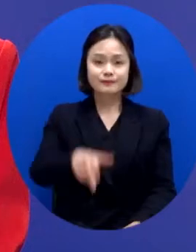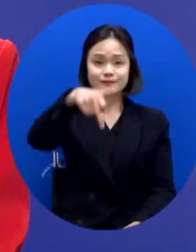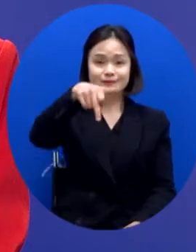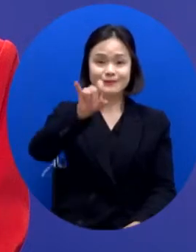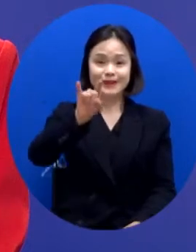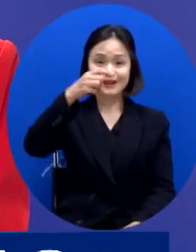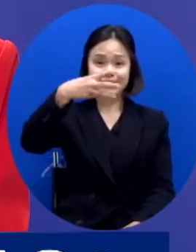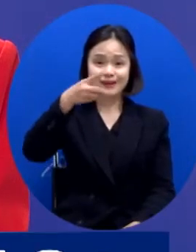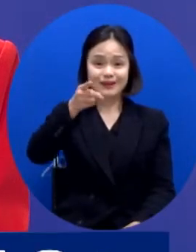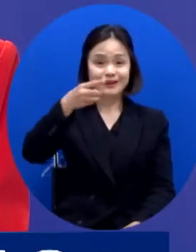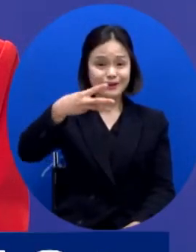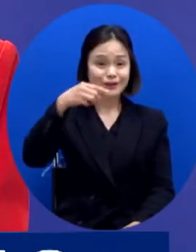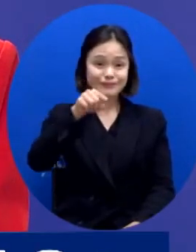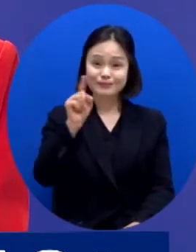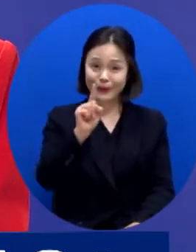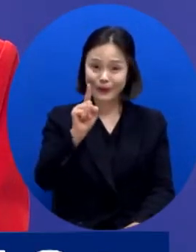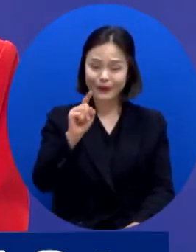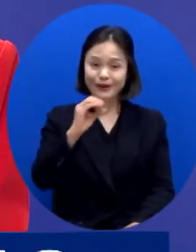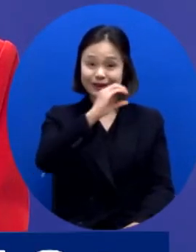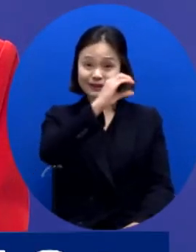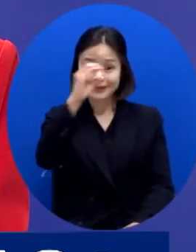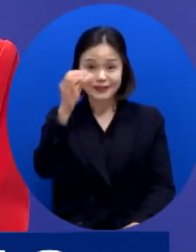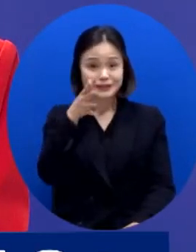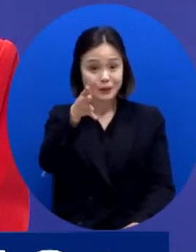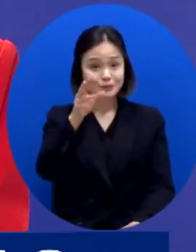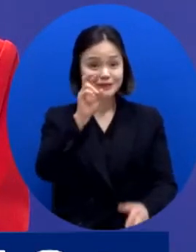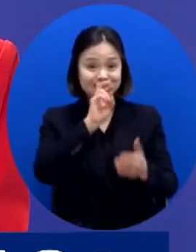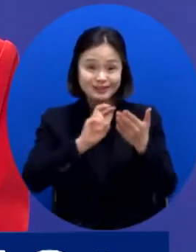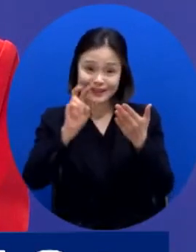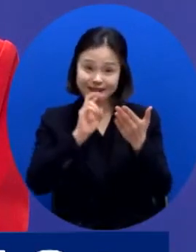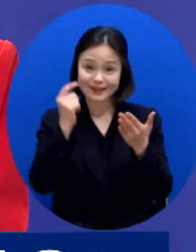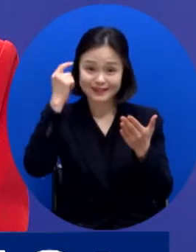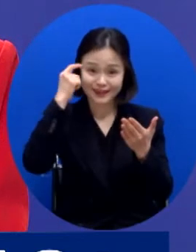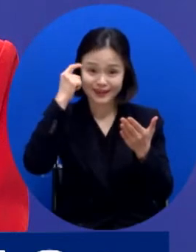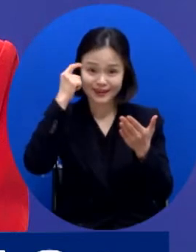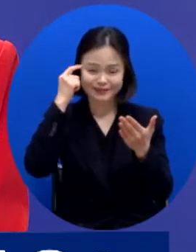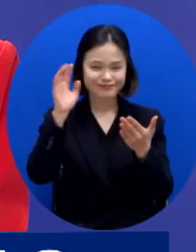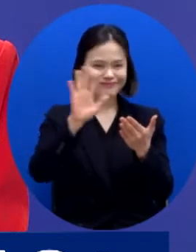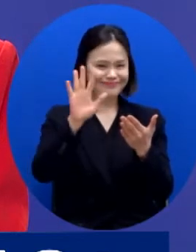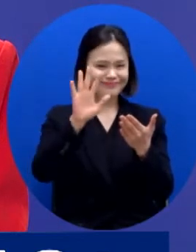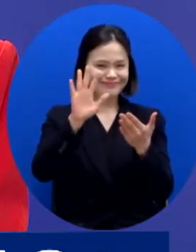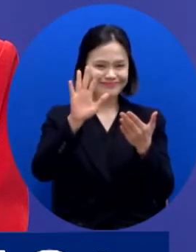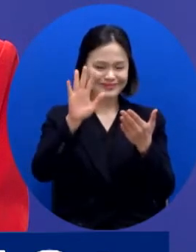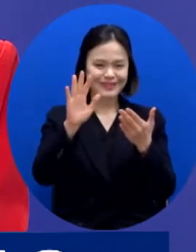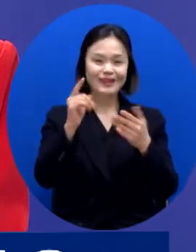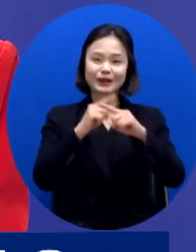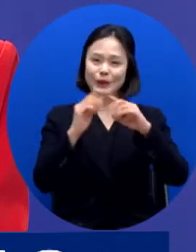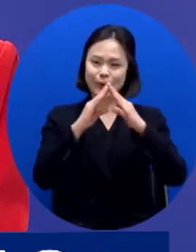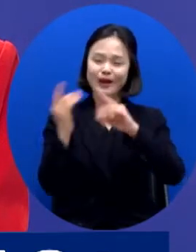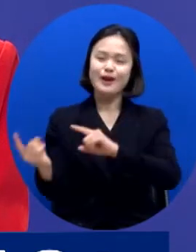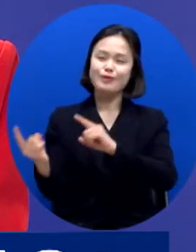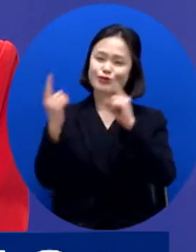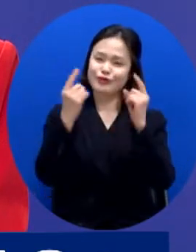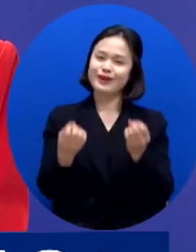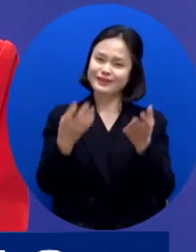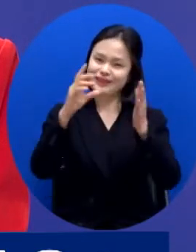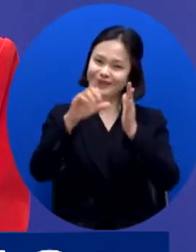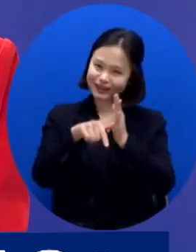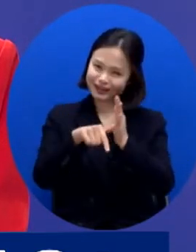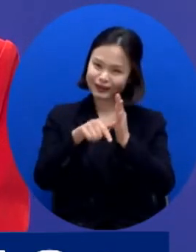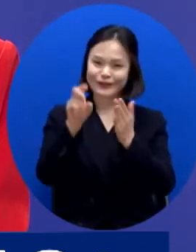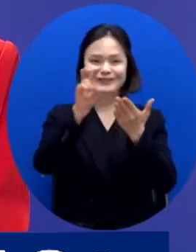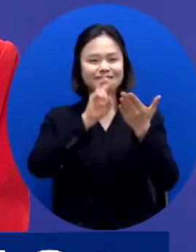캐럴하면 성탄절에만 부른다고 생각하실 텐데요. 성탄절 말고도 교회의 모든 절기마다 부르는 캐럴이 있다고